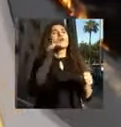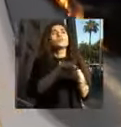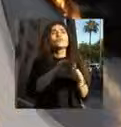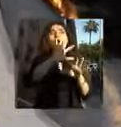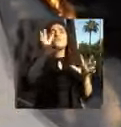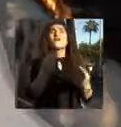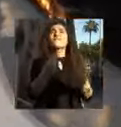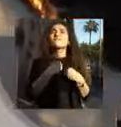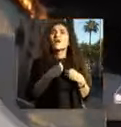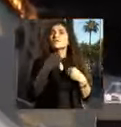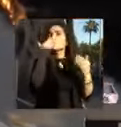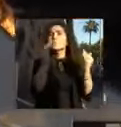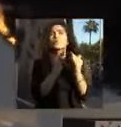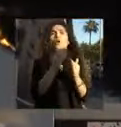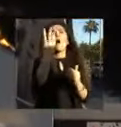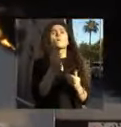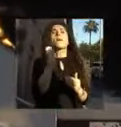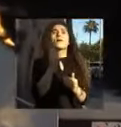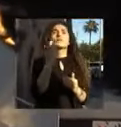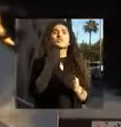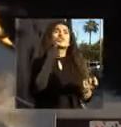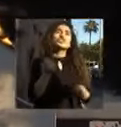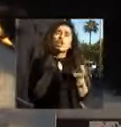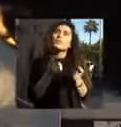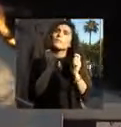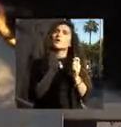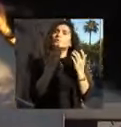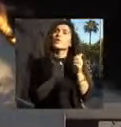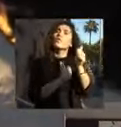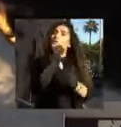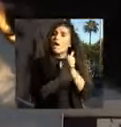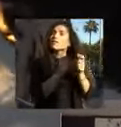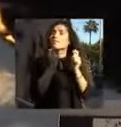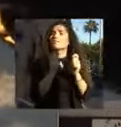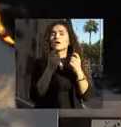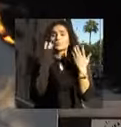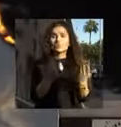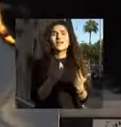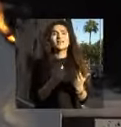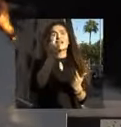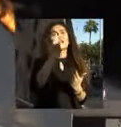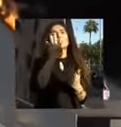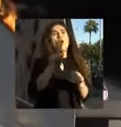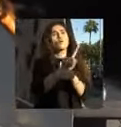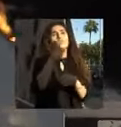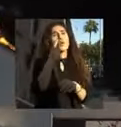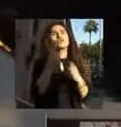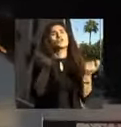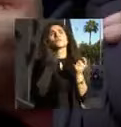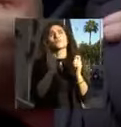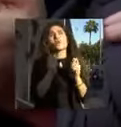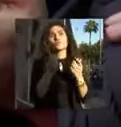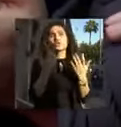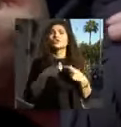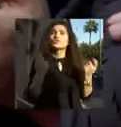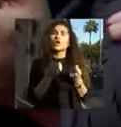vermiş, layık olmak zorundayız. Çalışmak zorundayız. Üretmek zorundayız. 7/24 çalışmak zorundayız.